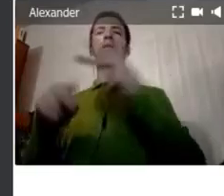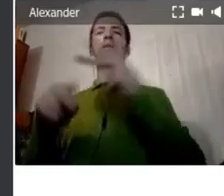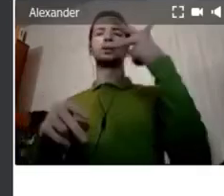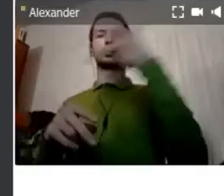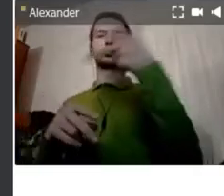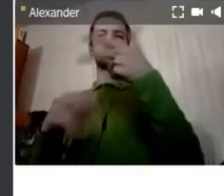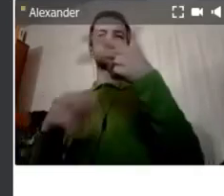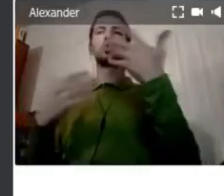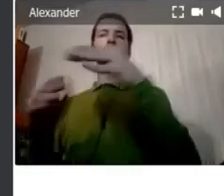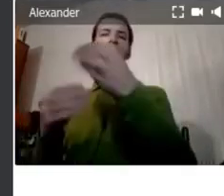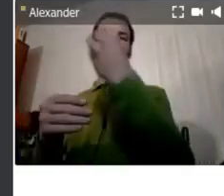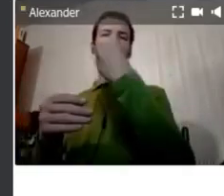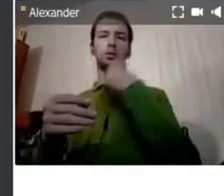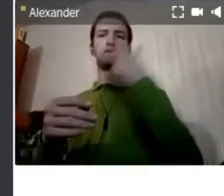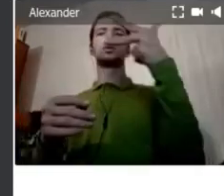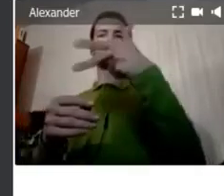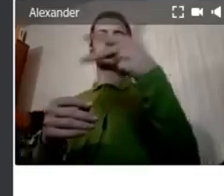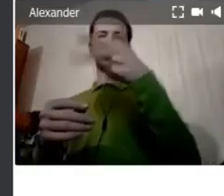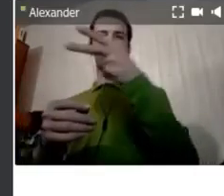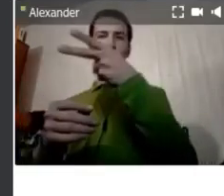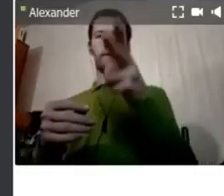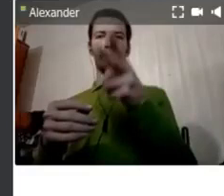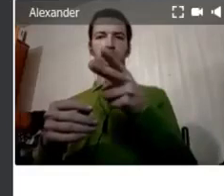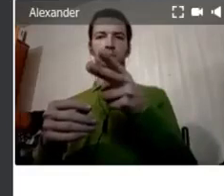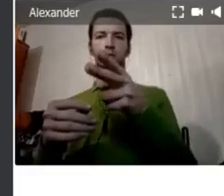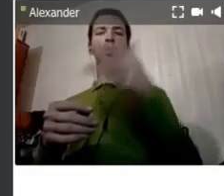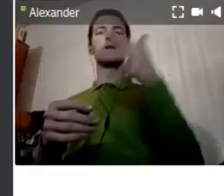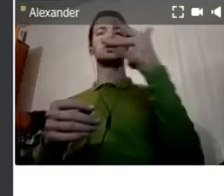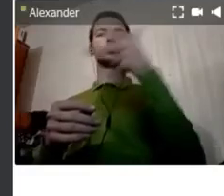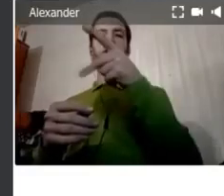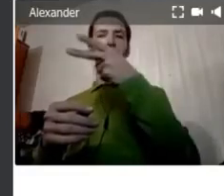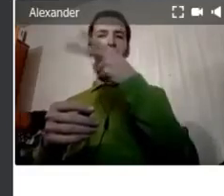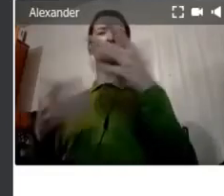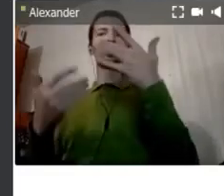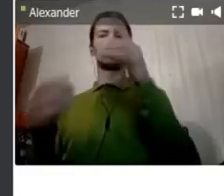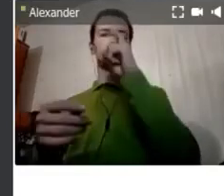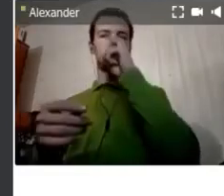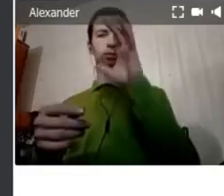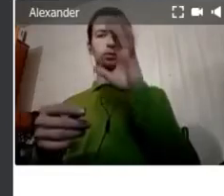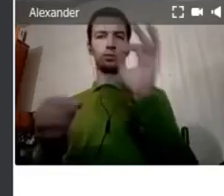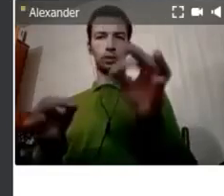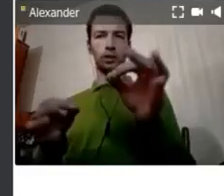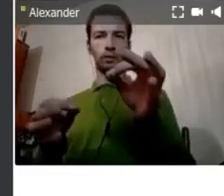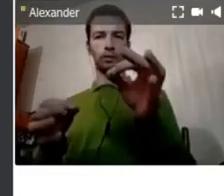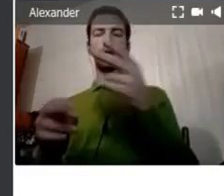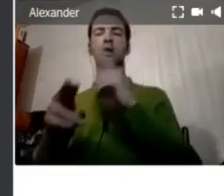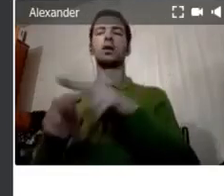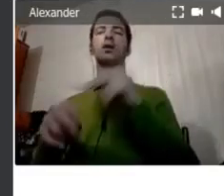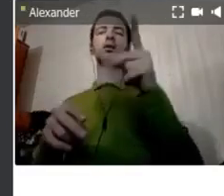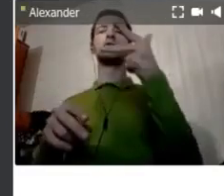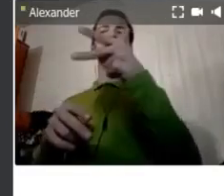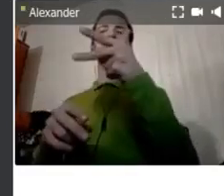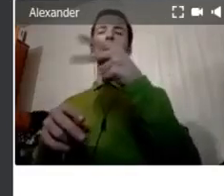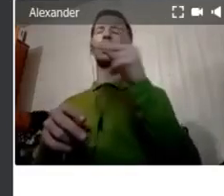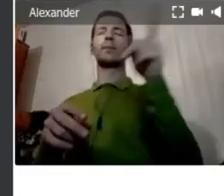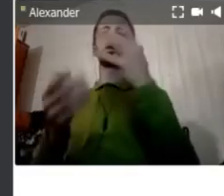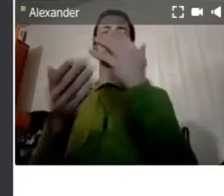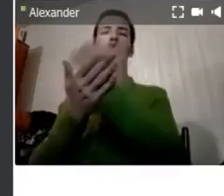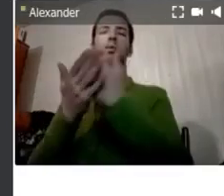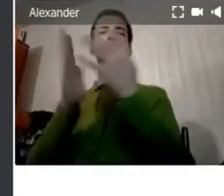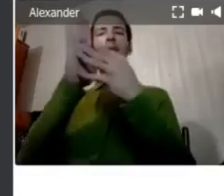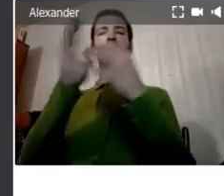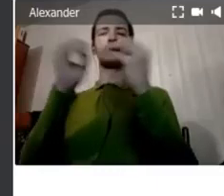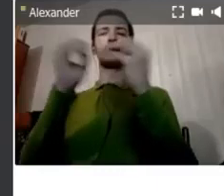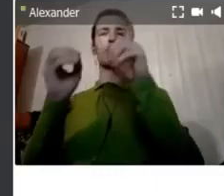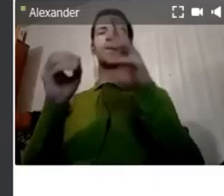итог, мы 16, это прям предел, это самый вот плохой вариант, да, я говорю, прям при, если такая расстановка, да, самая